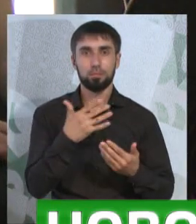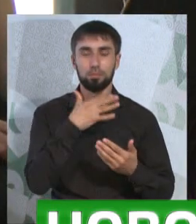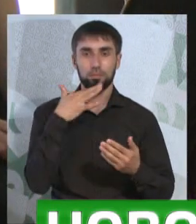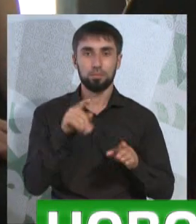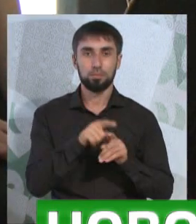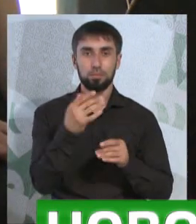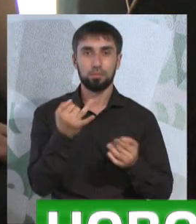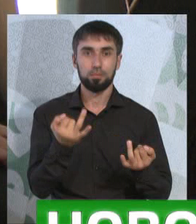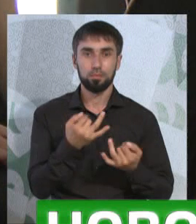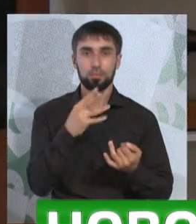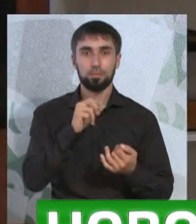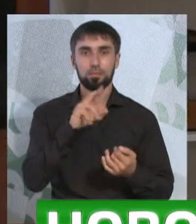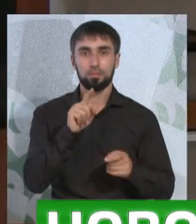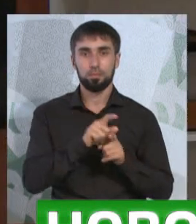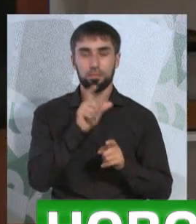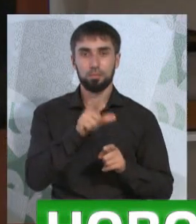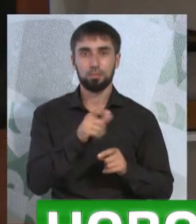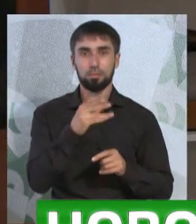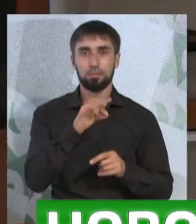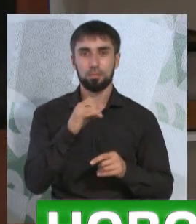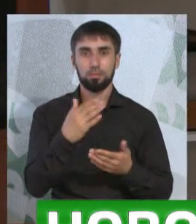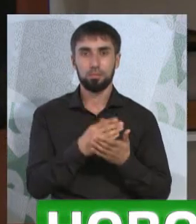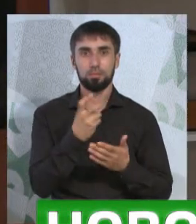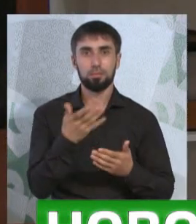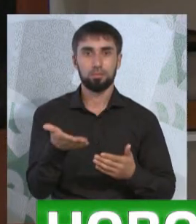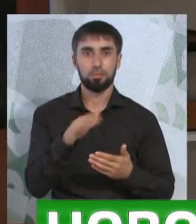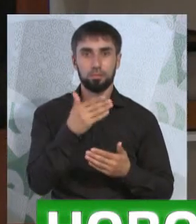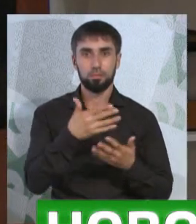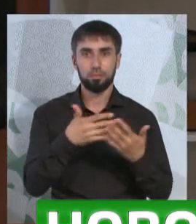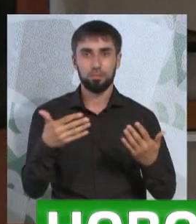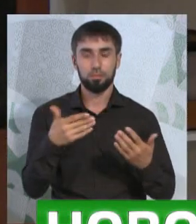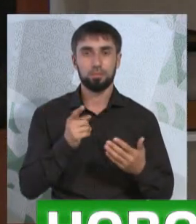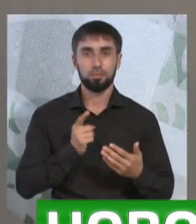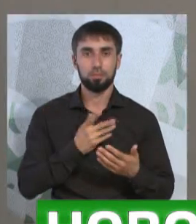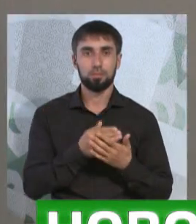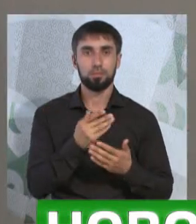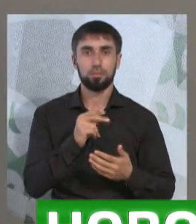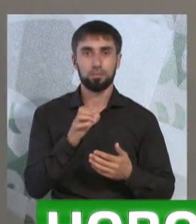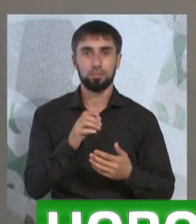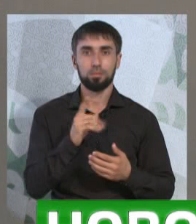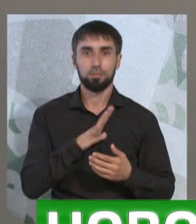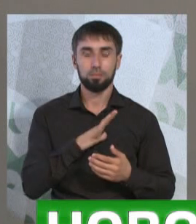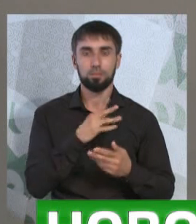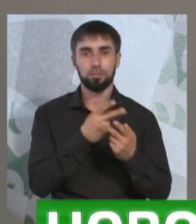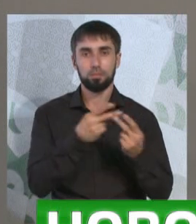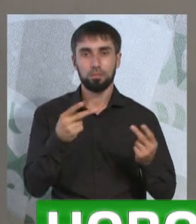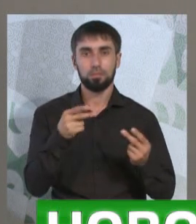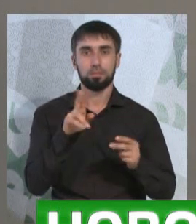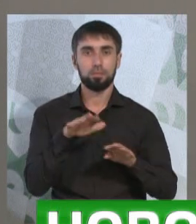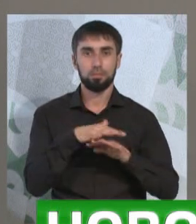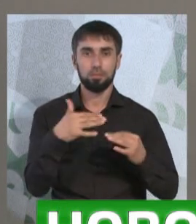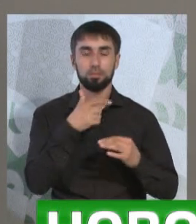таким энтузиастам, как Макка. Сейчас ее коллекции около 200 образцов, которые только ждут своего часа, чтобы предстать перед зрителем